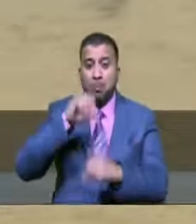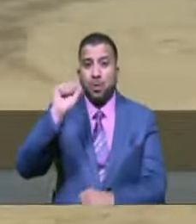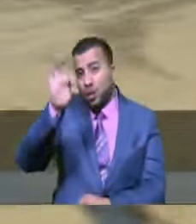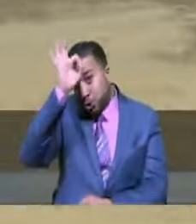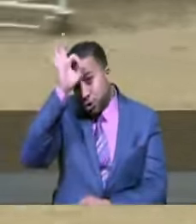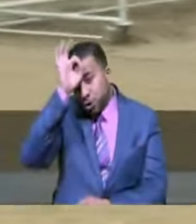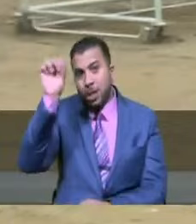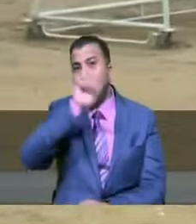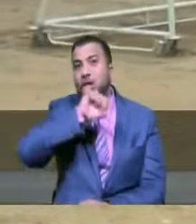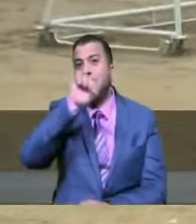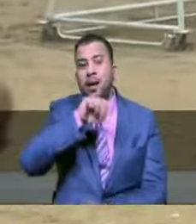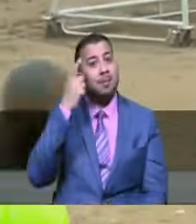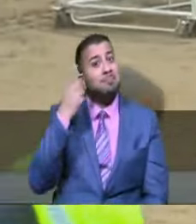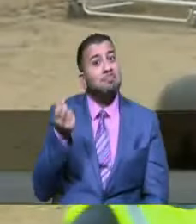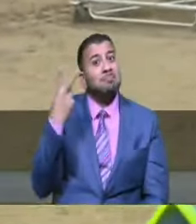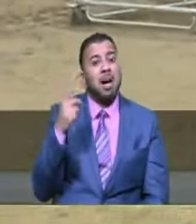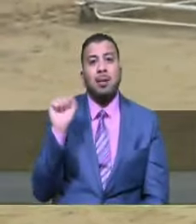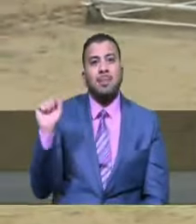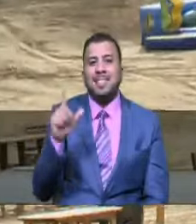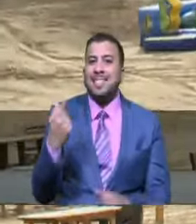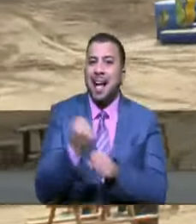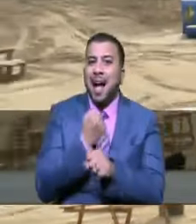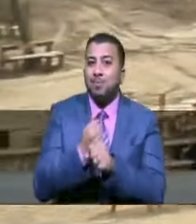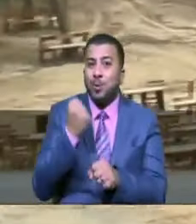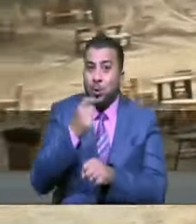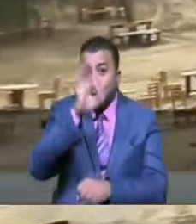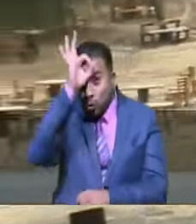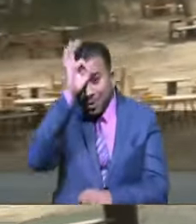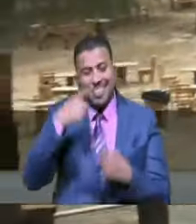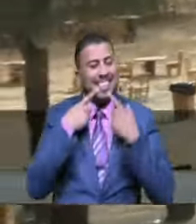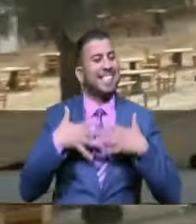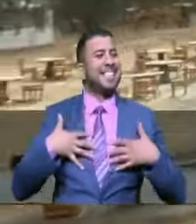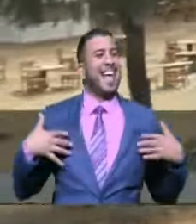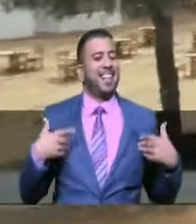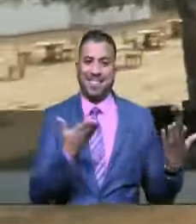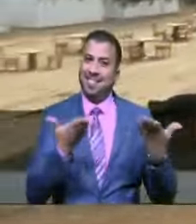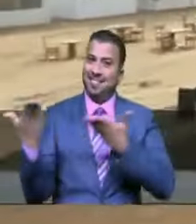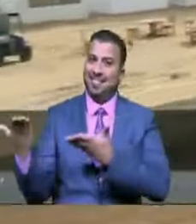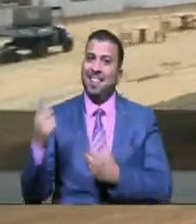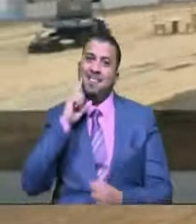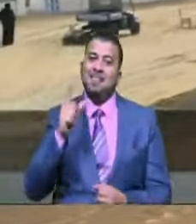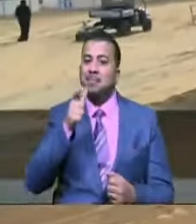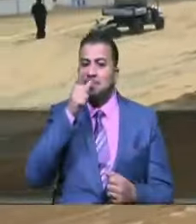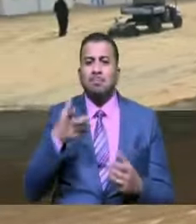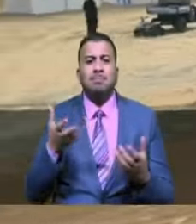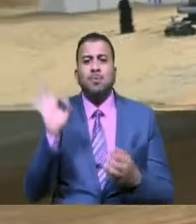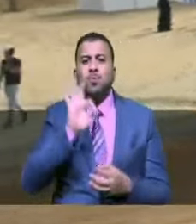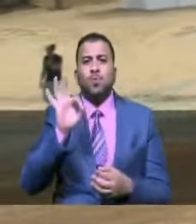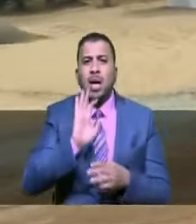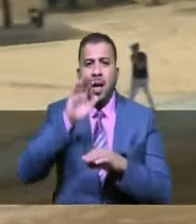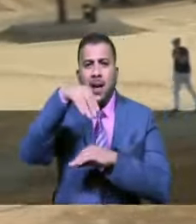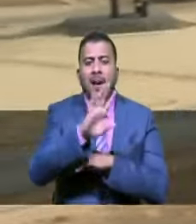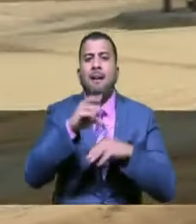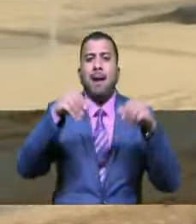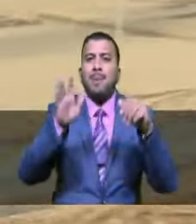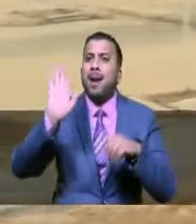لشرطه الشارقه الراميه لاسعاد العاملين وعائلاتهم المنتزه يمتد وسط الكثبان الرمليه